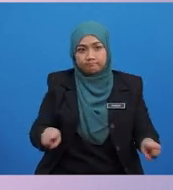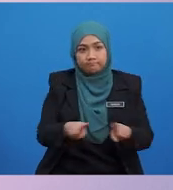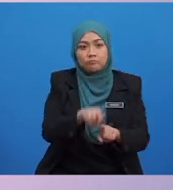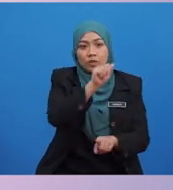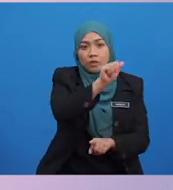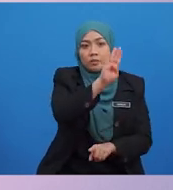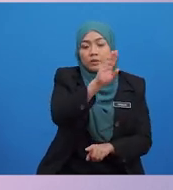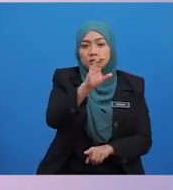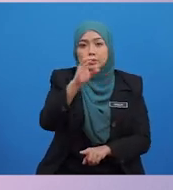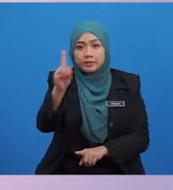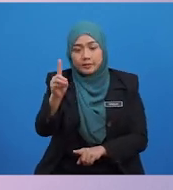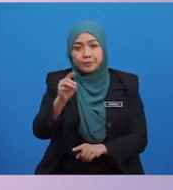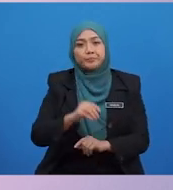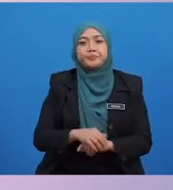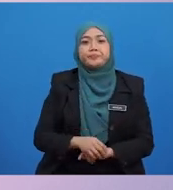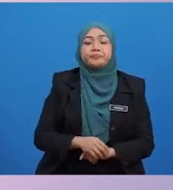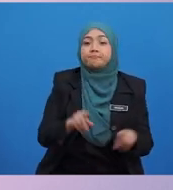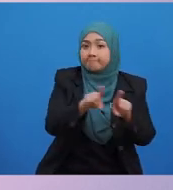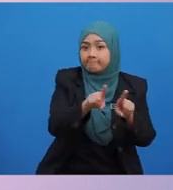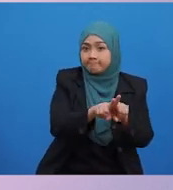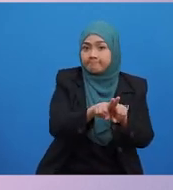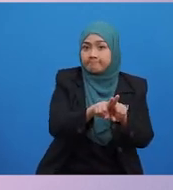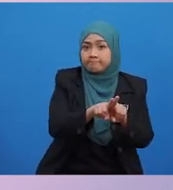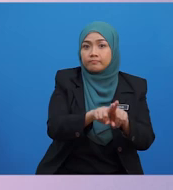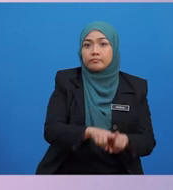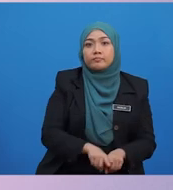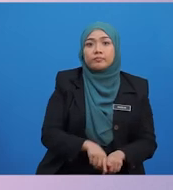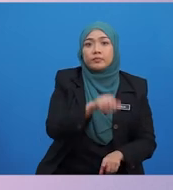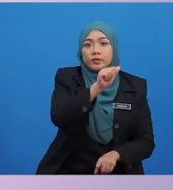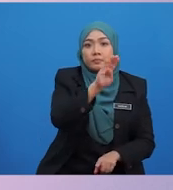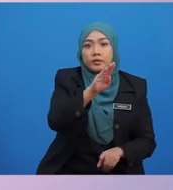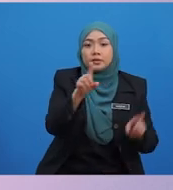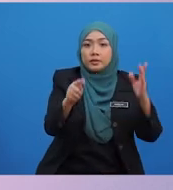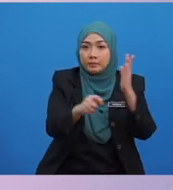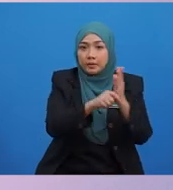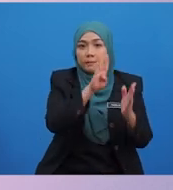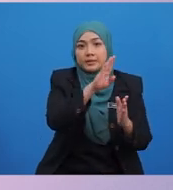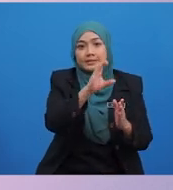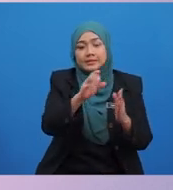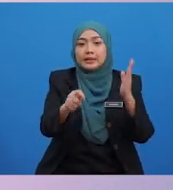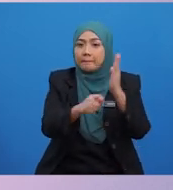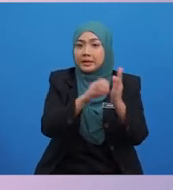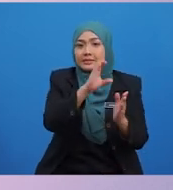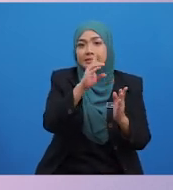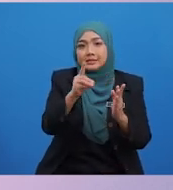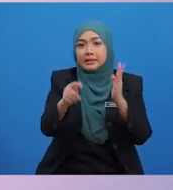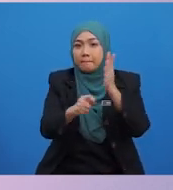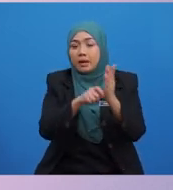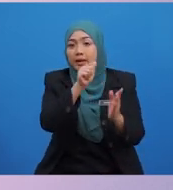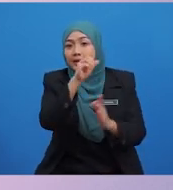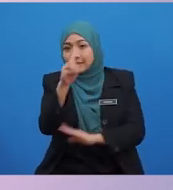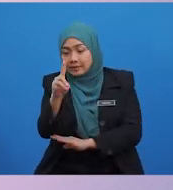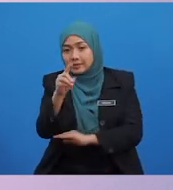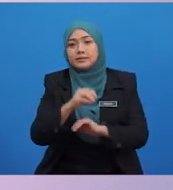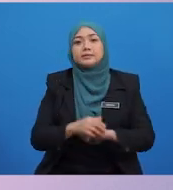+ BC + CD + Z = 40-an 12 tambah